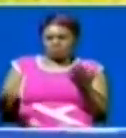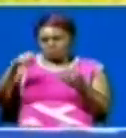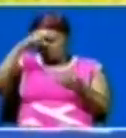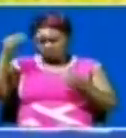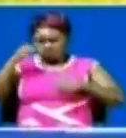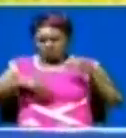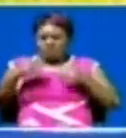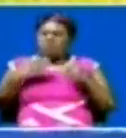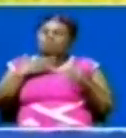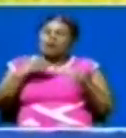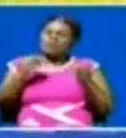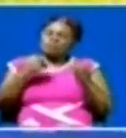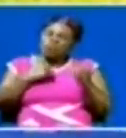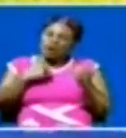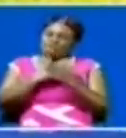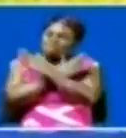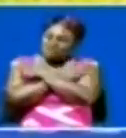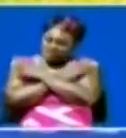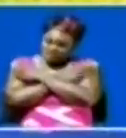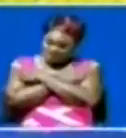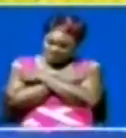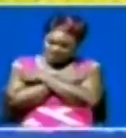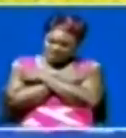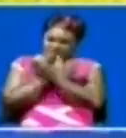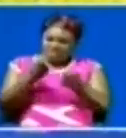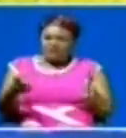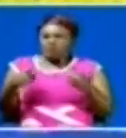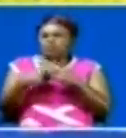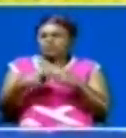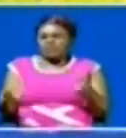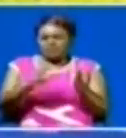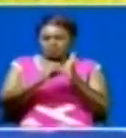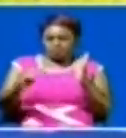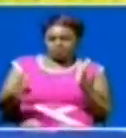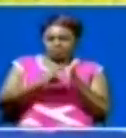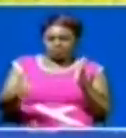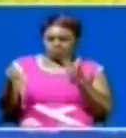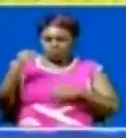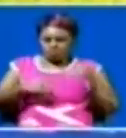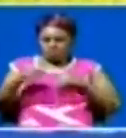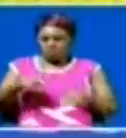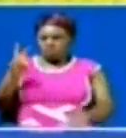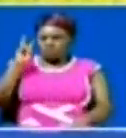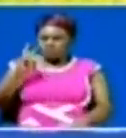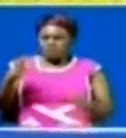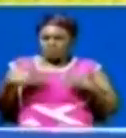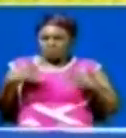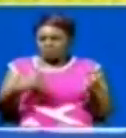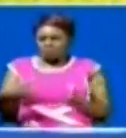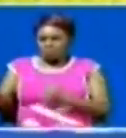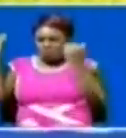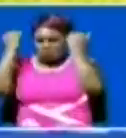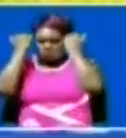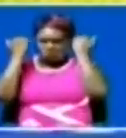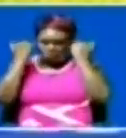So tukitaka kuwa na marafiki, kwa sasa ameanza kutoa ufisadi na mumeona watu wamepelekwa